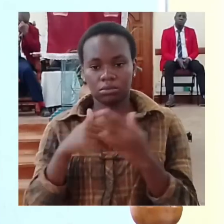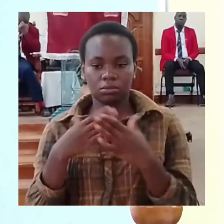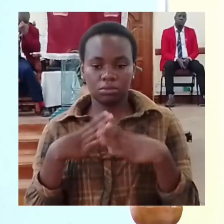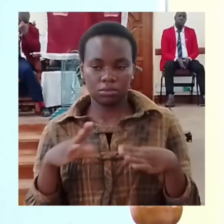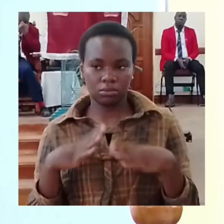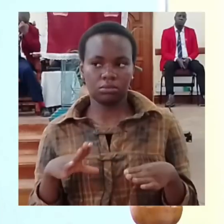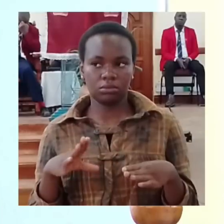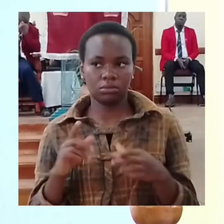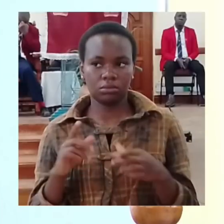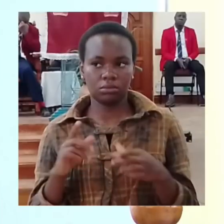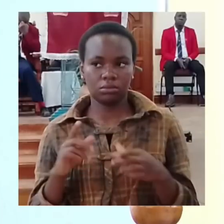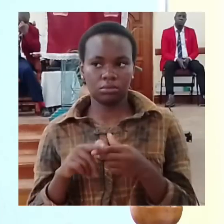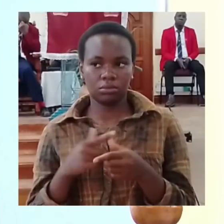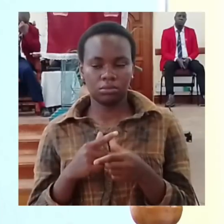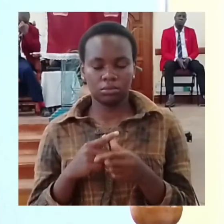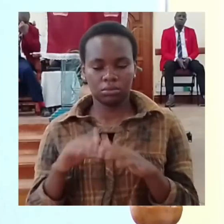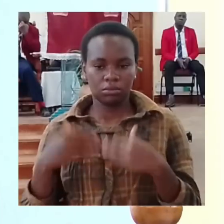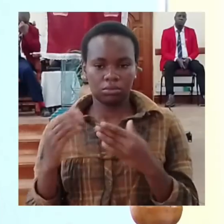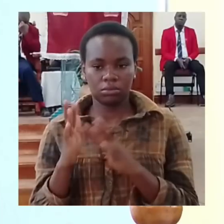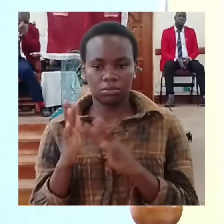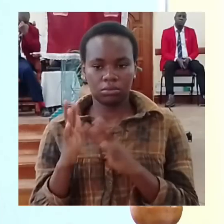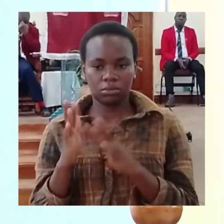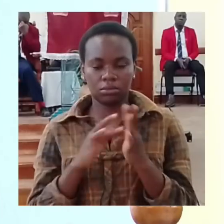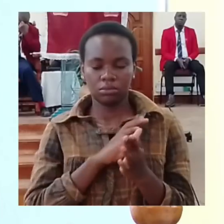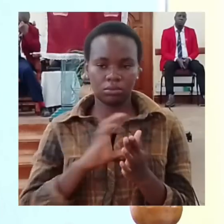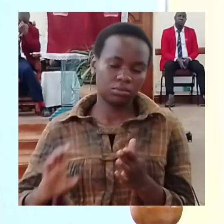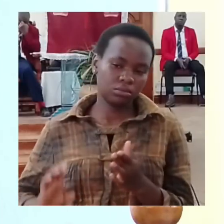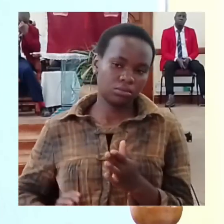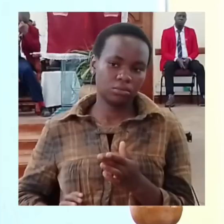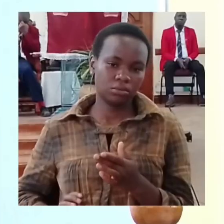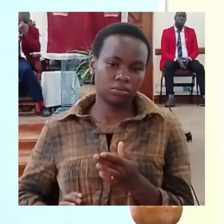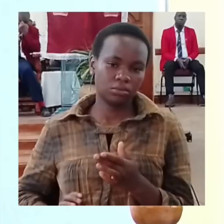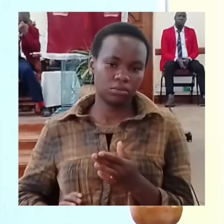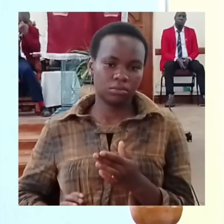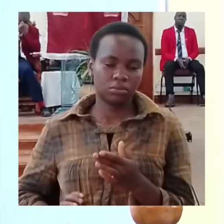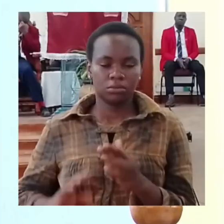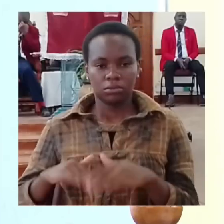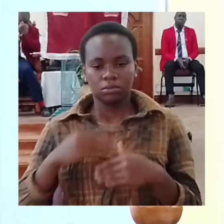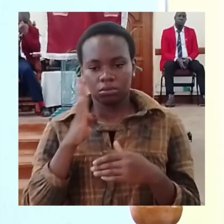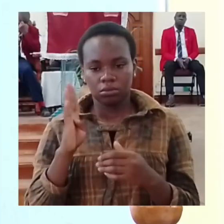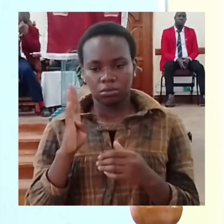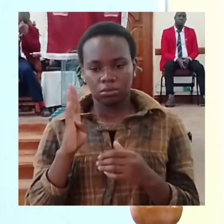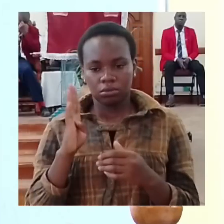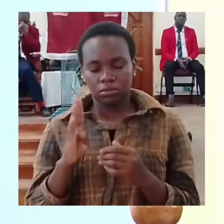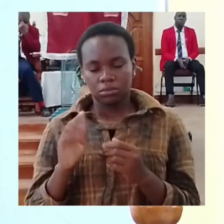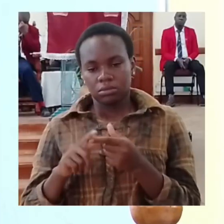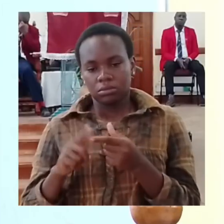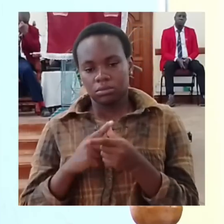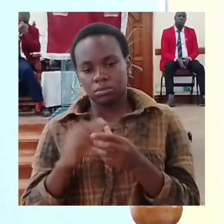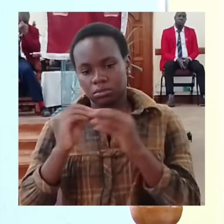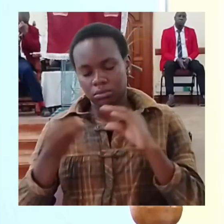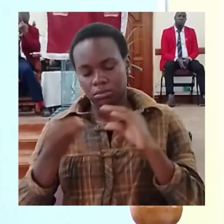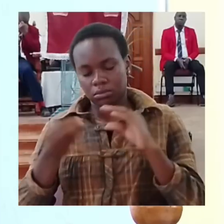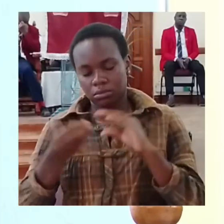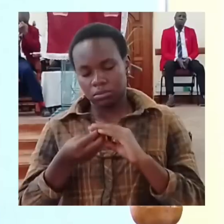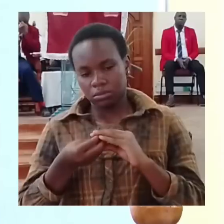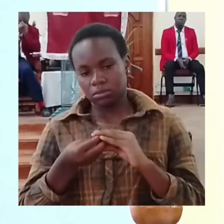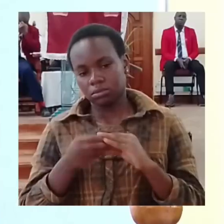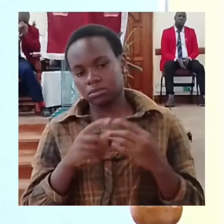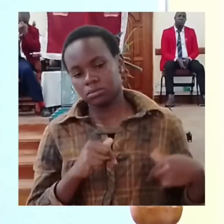kihitie o nginya ukiruta Jesu. Create in us tumbire ngoro ya gugwitigira